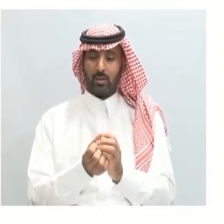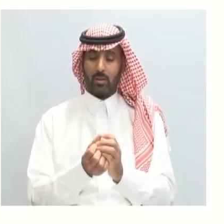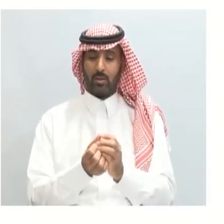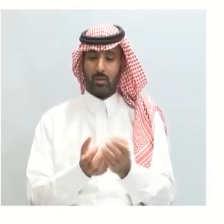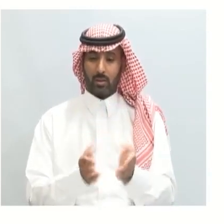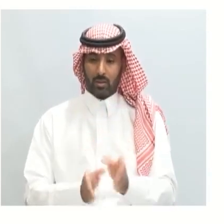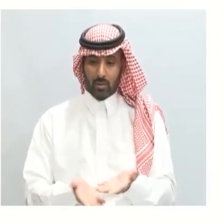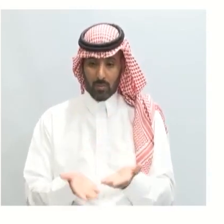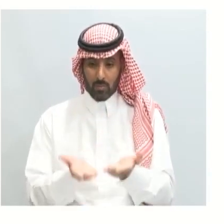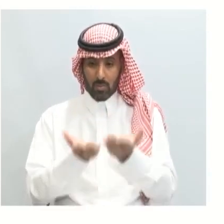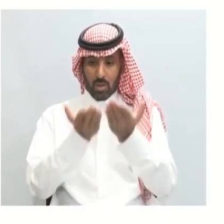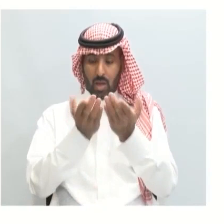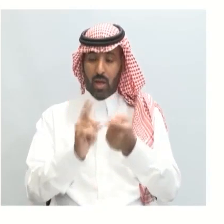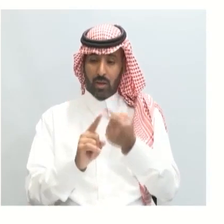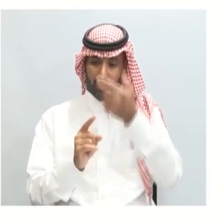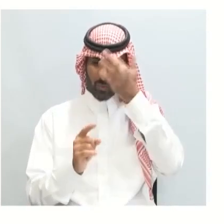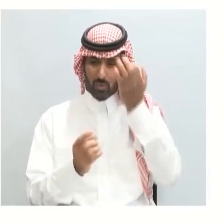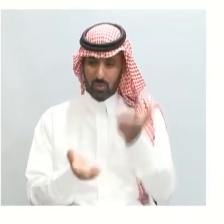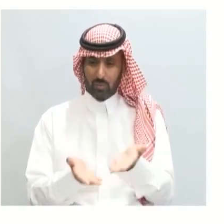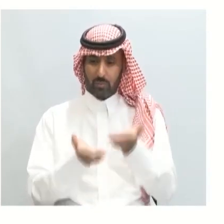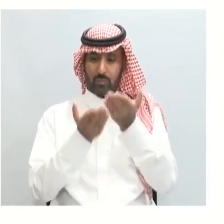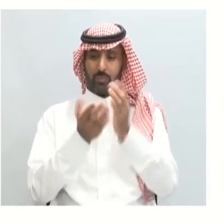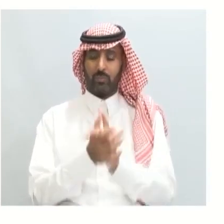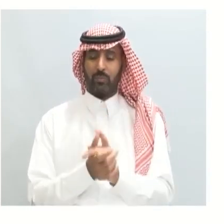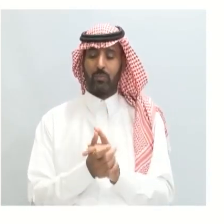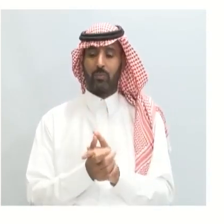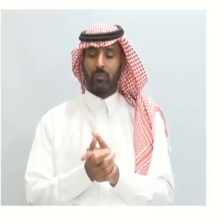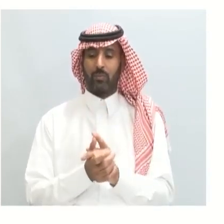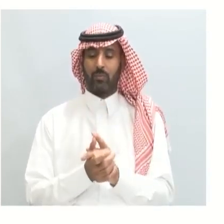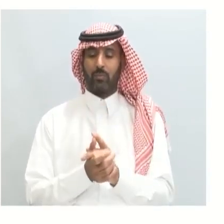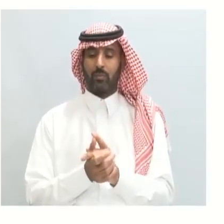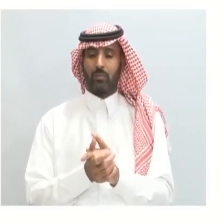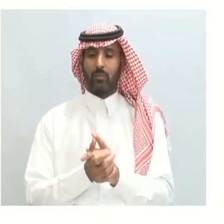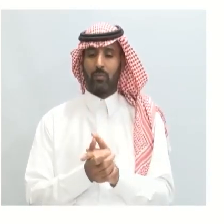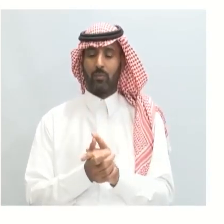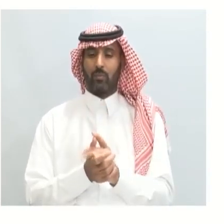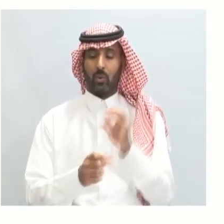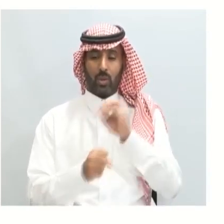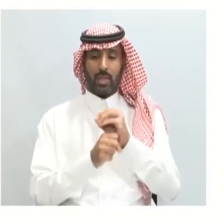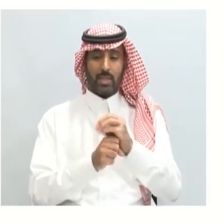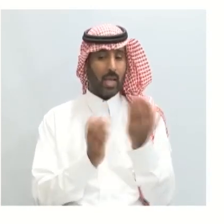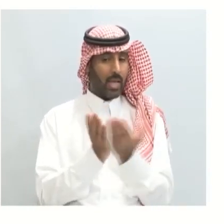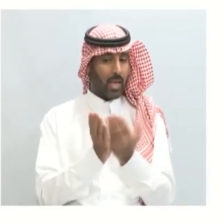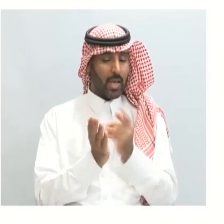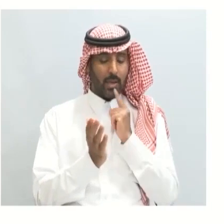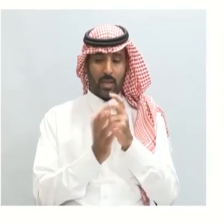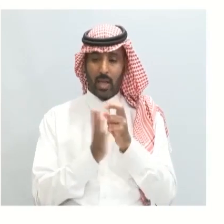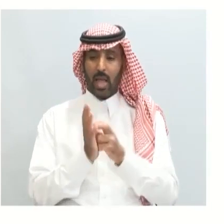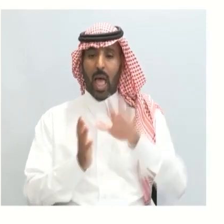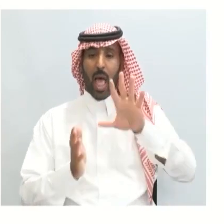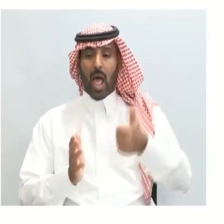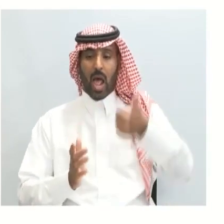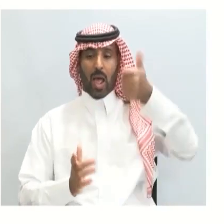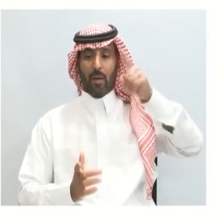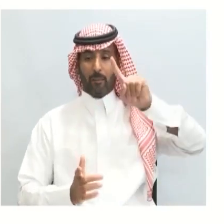مع درجه الحراره بالكلفن عند ثبوت الضغط اذا ماذا تعلمنا اليوم قانون شار رسم